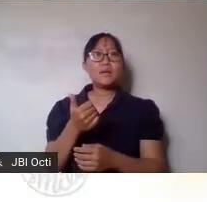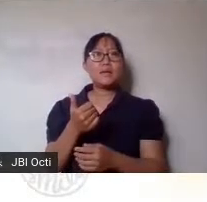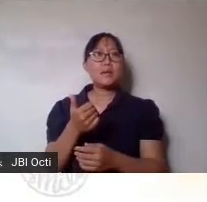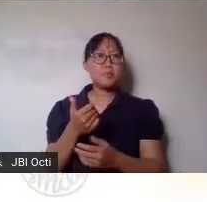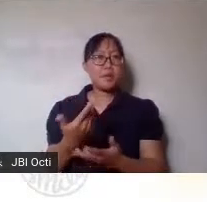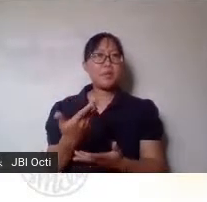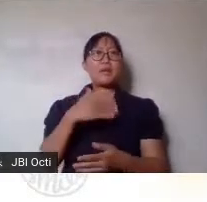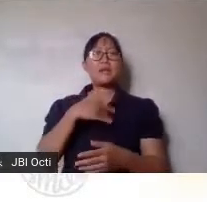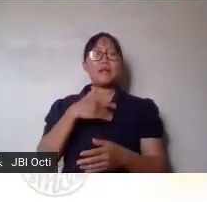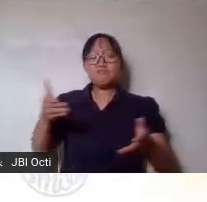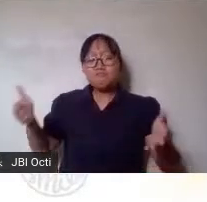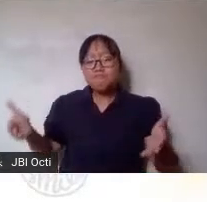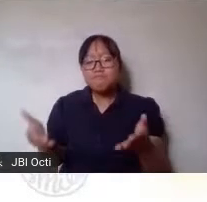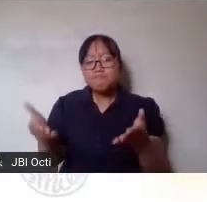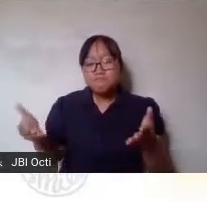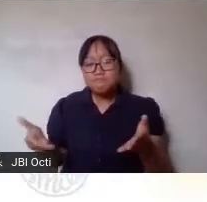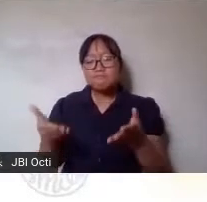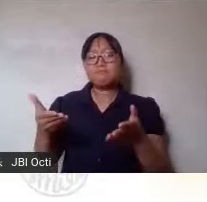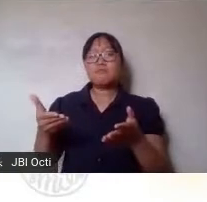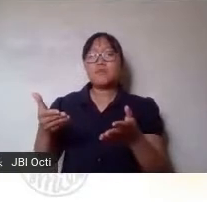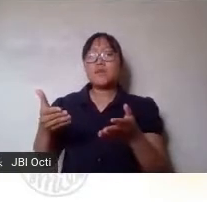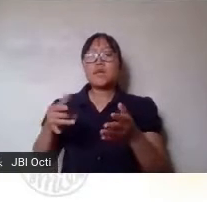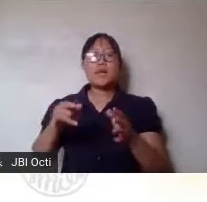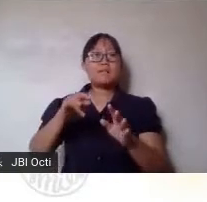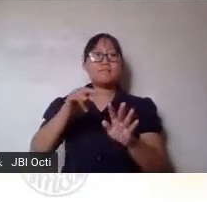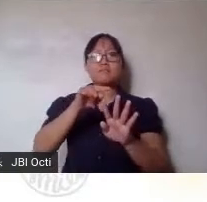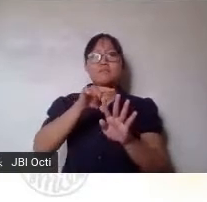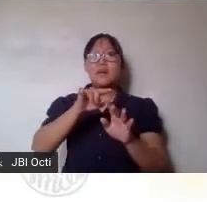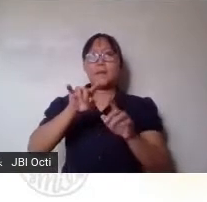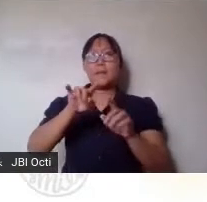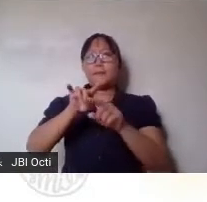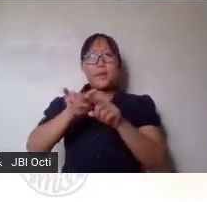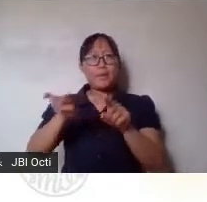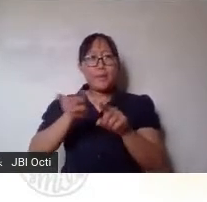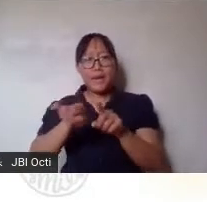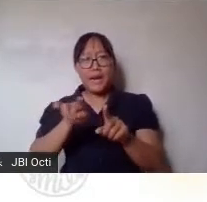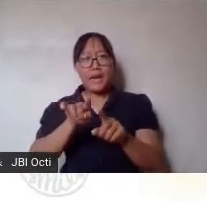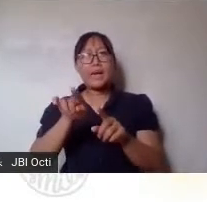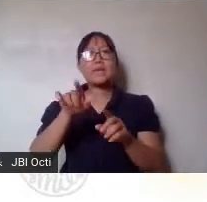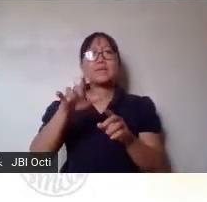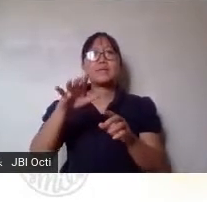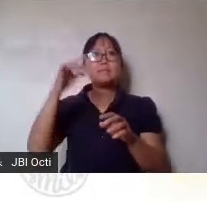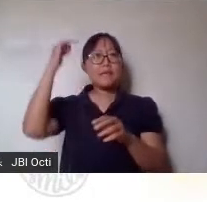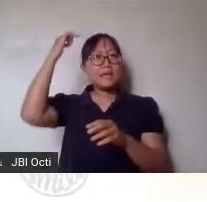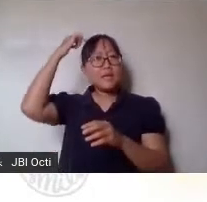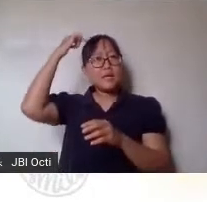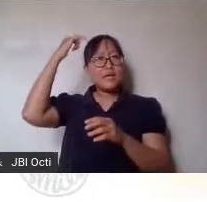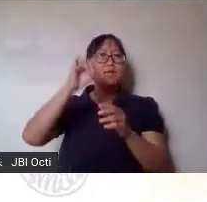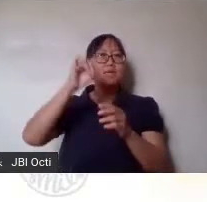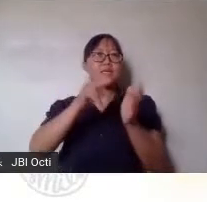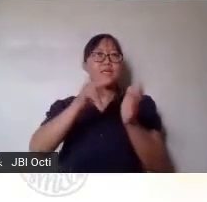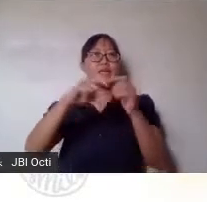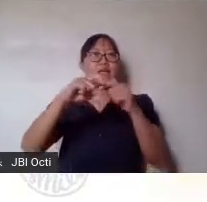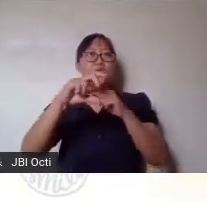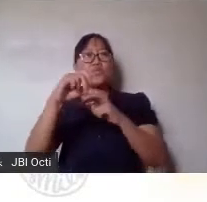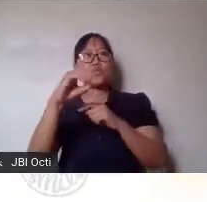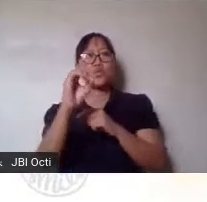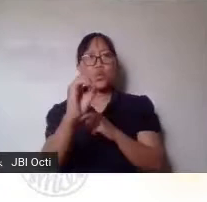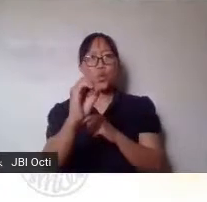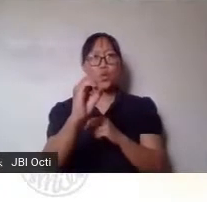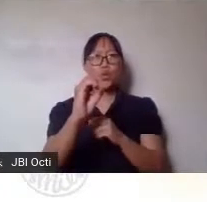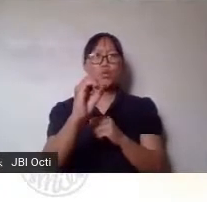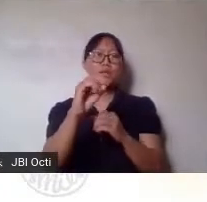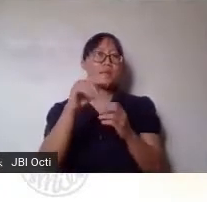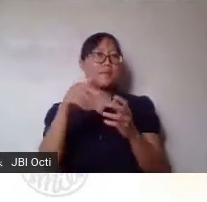mengakomodasi berbagai kelainan di area neurodevelopmental dan behavioral pediatrik ini untuk kemudian bisa kita tempatkan